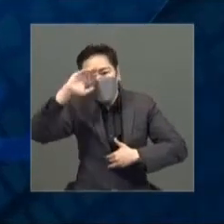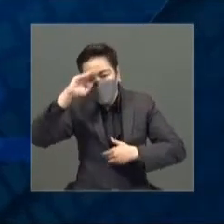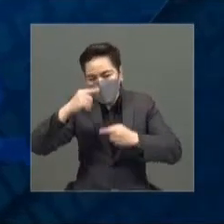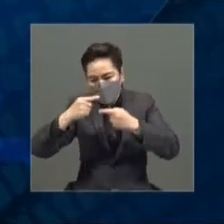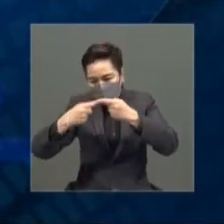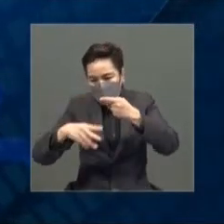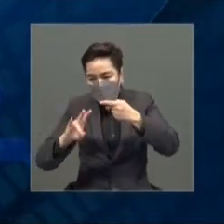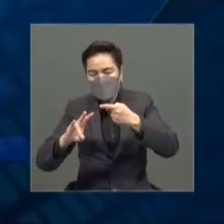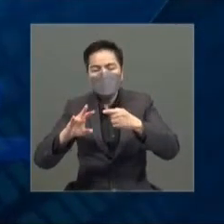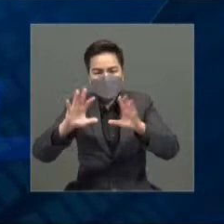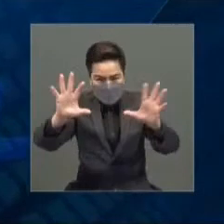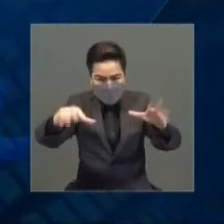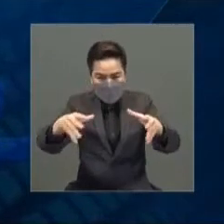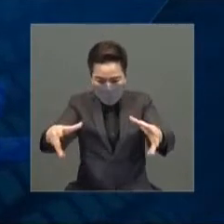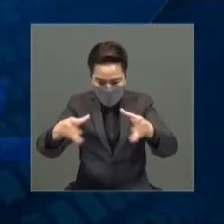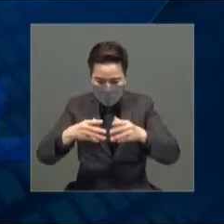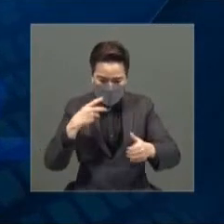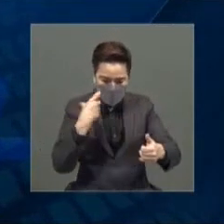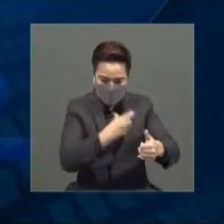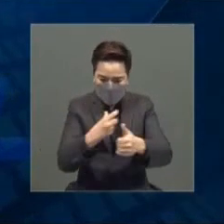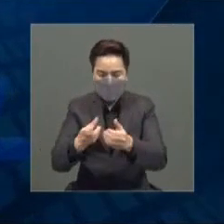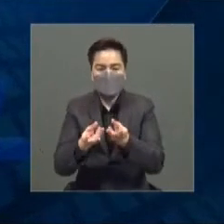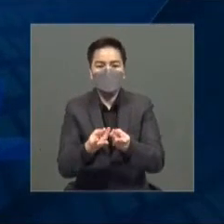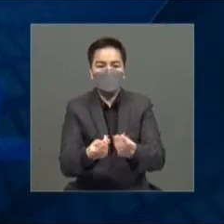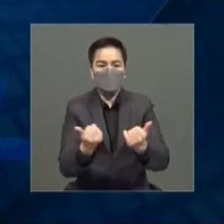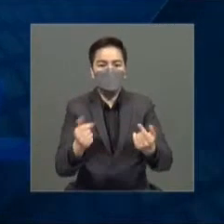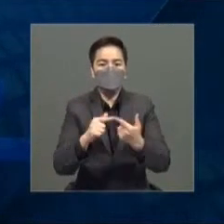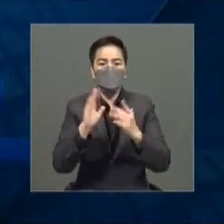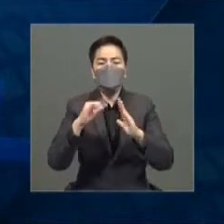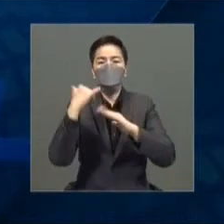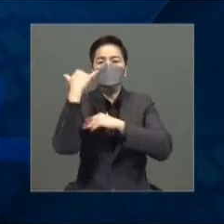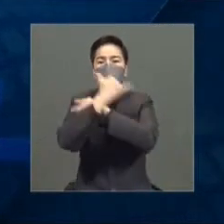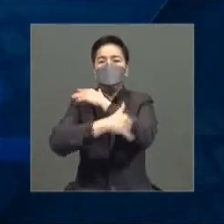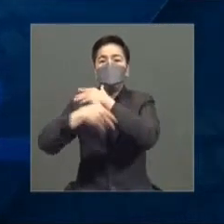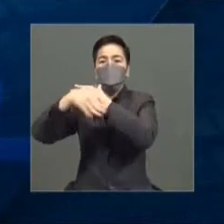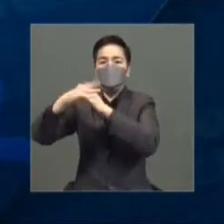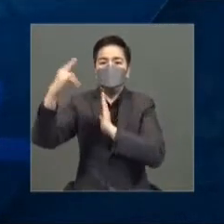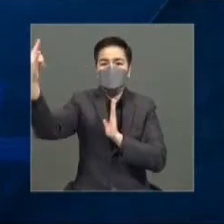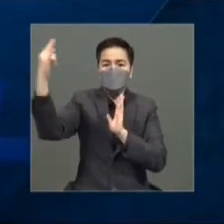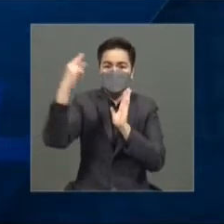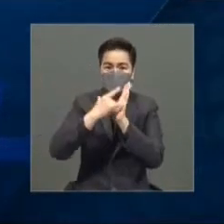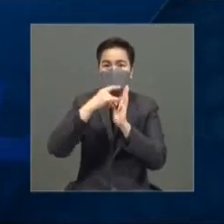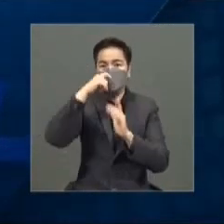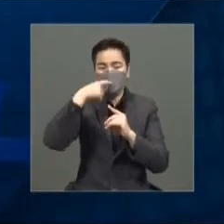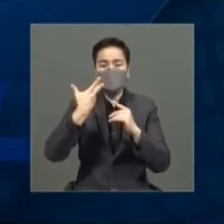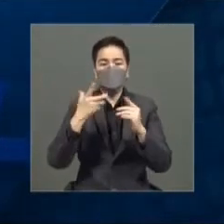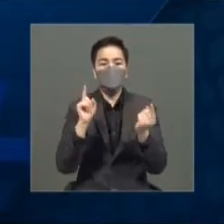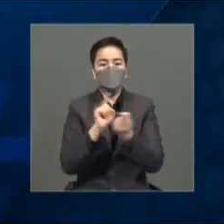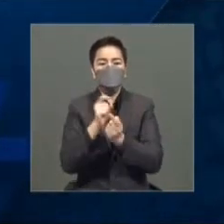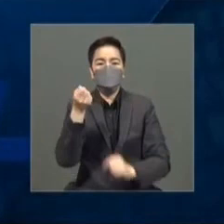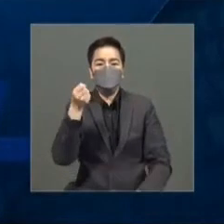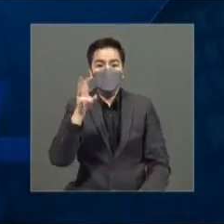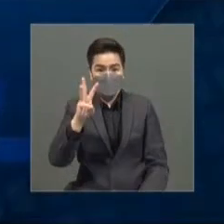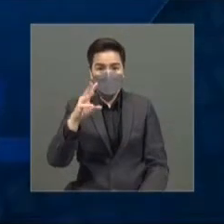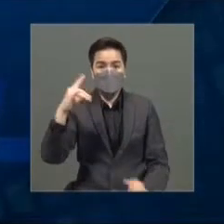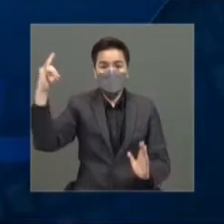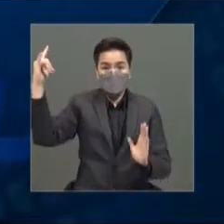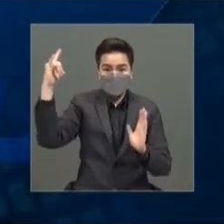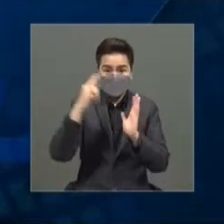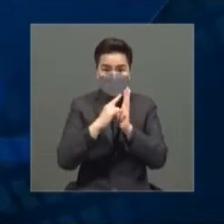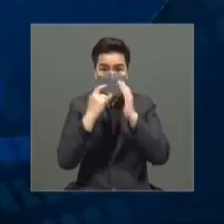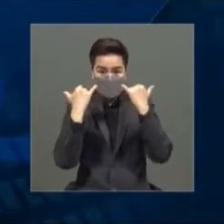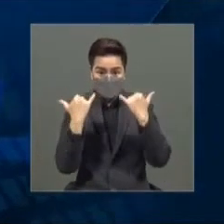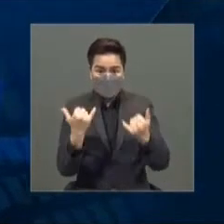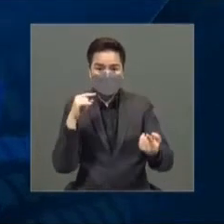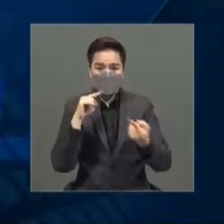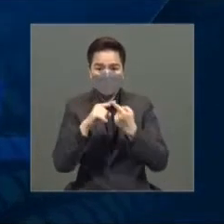คหลักให้เร็วที่สุดนะคะวันนี้ผู้เดินทางจากต่างประเทศมี16รายค่ะต่างประเทศที่มาใน